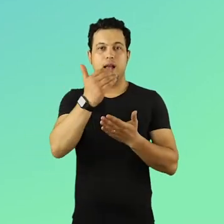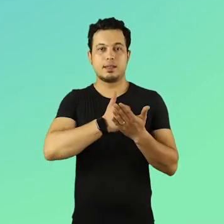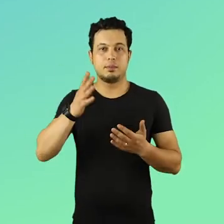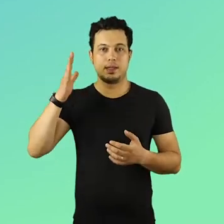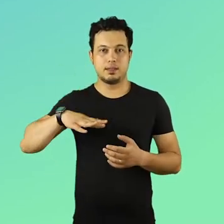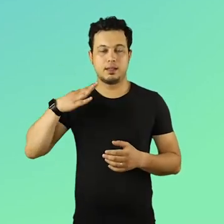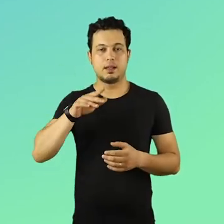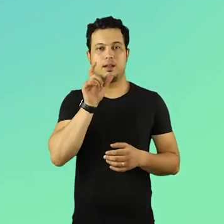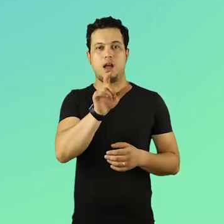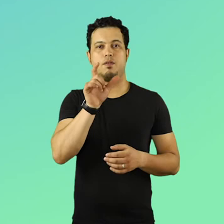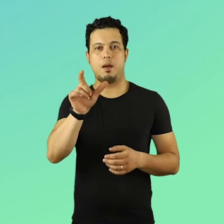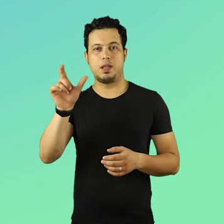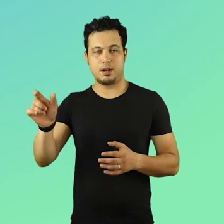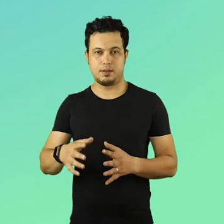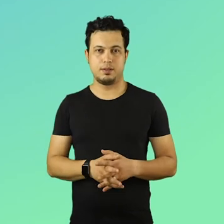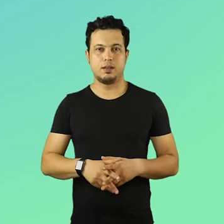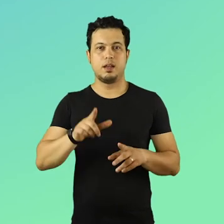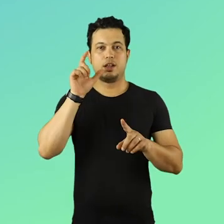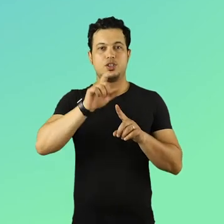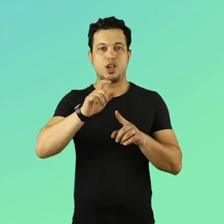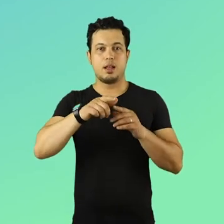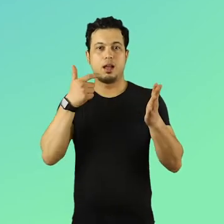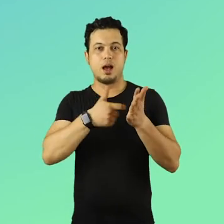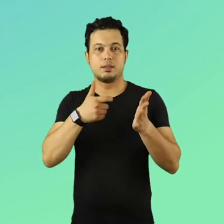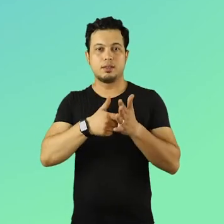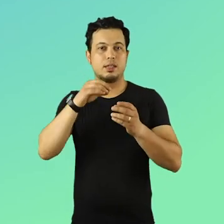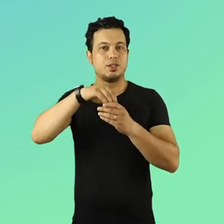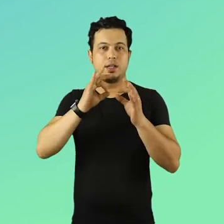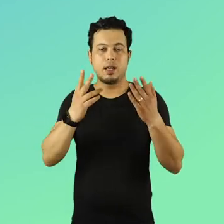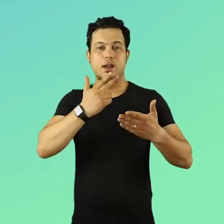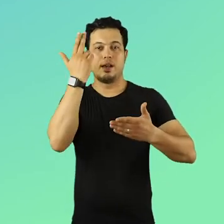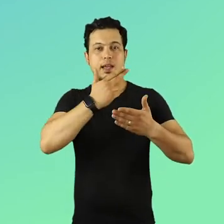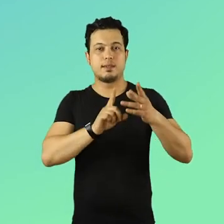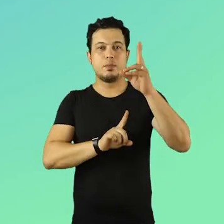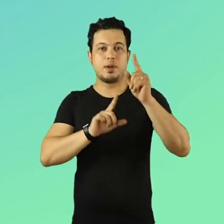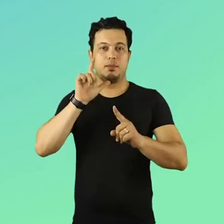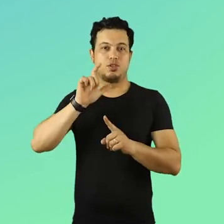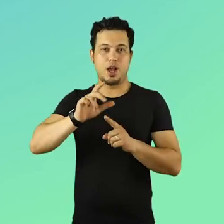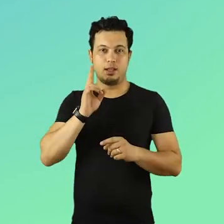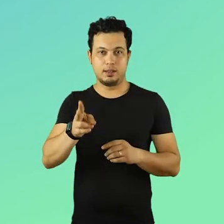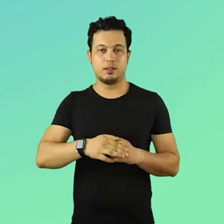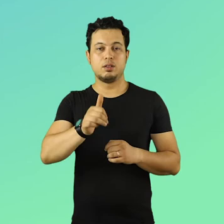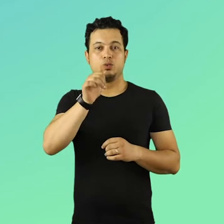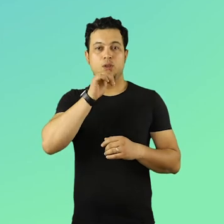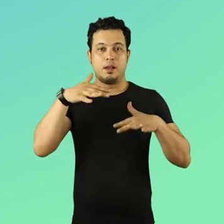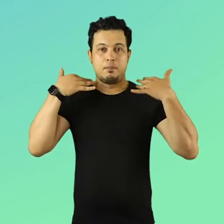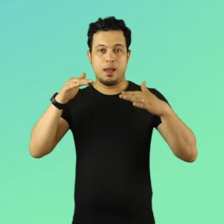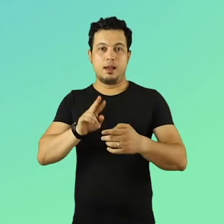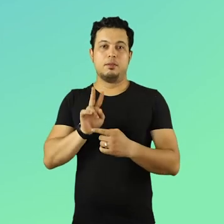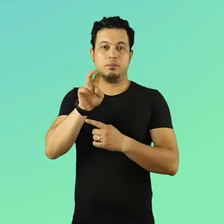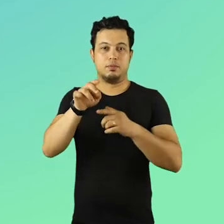Kazandırılmak istenen kavramlar. Çal isminin anlamı. Ressam İbrahim Çallı. Sudan Koyun